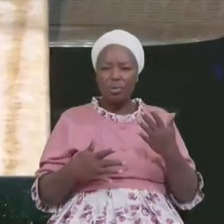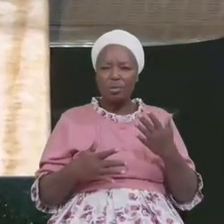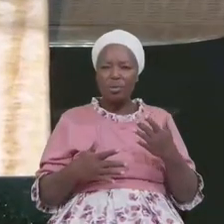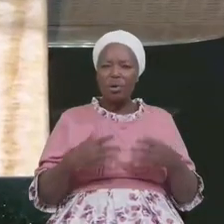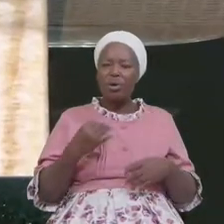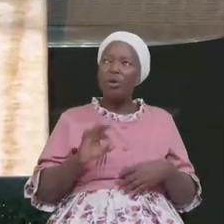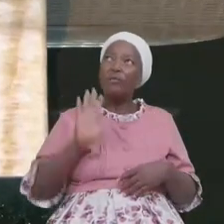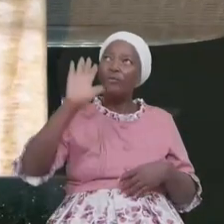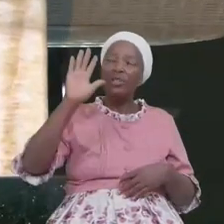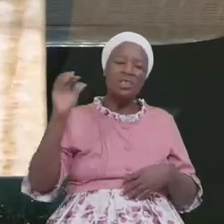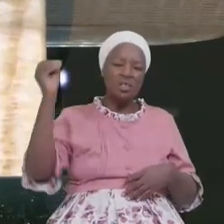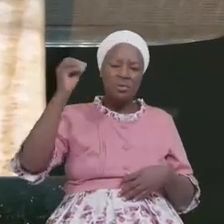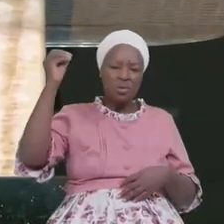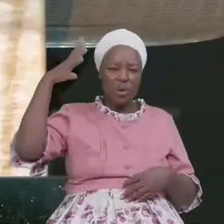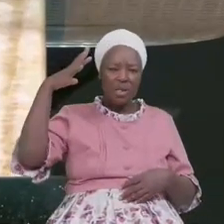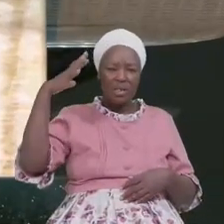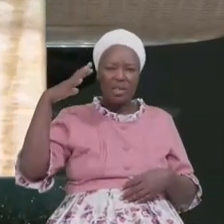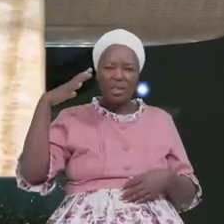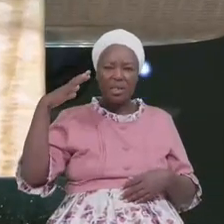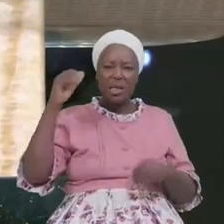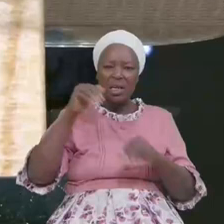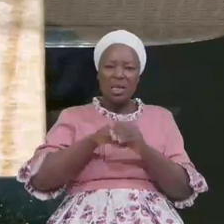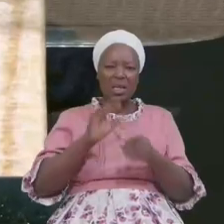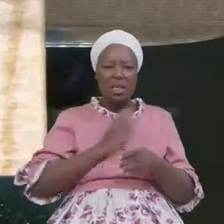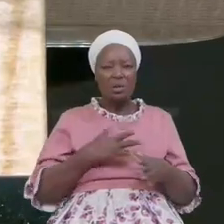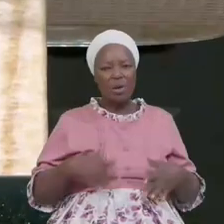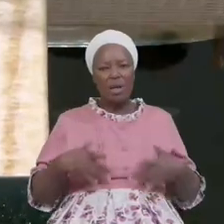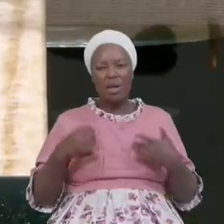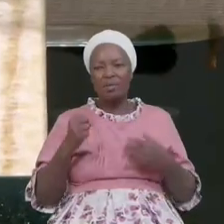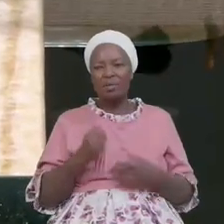grâce dans nos vies.